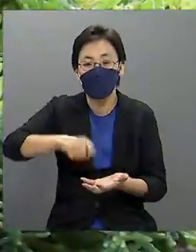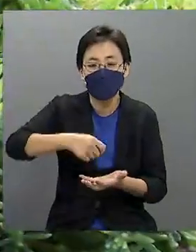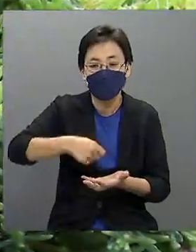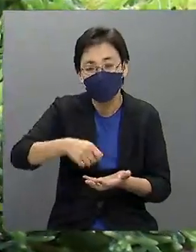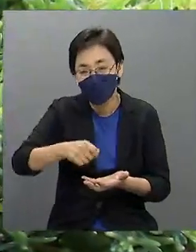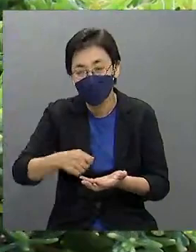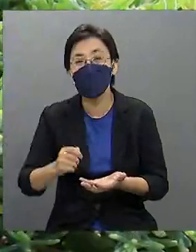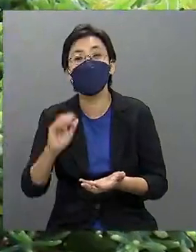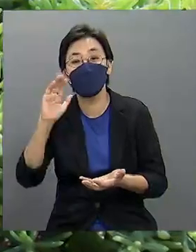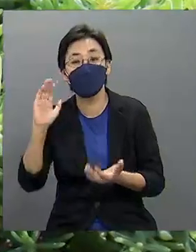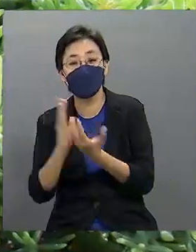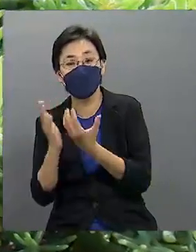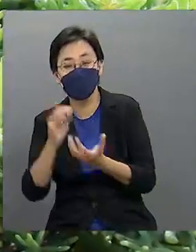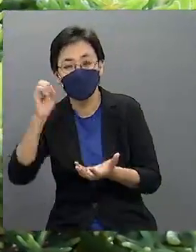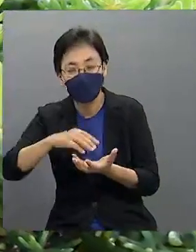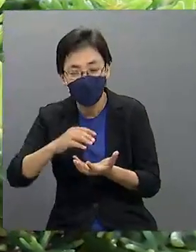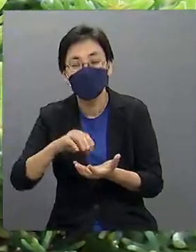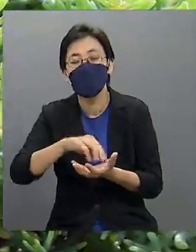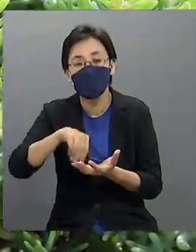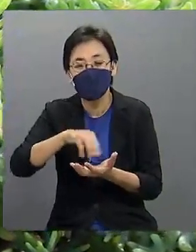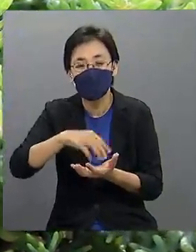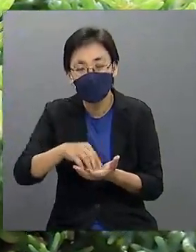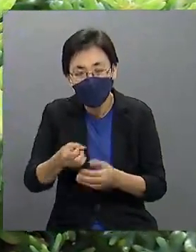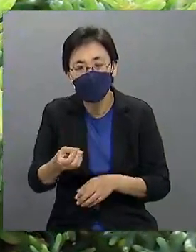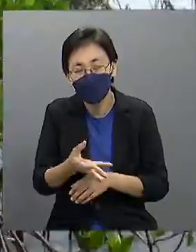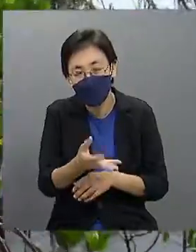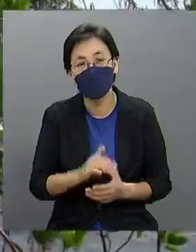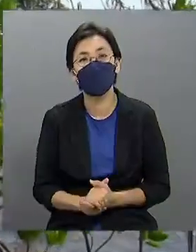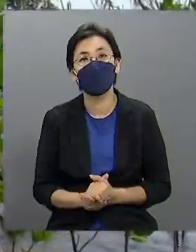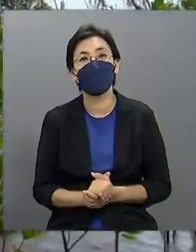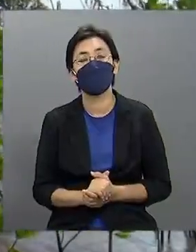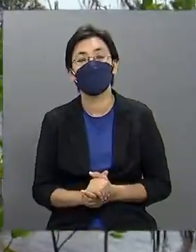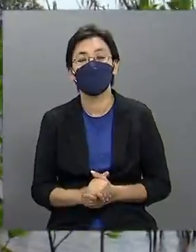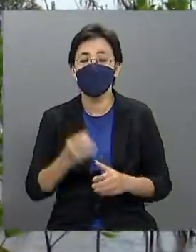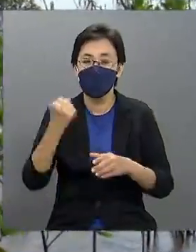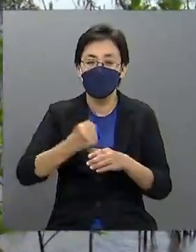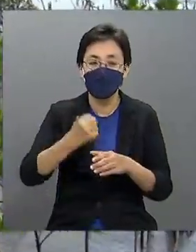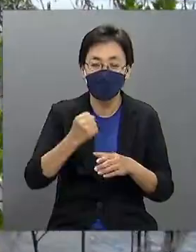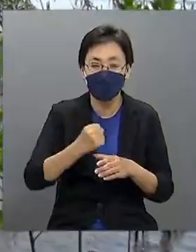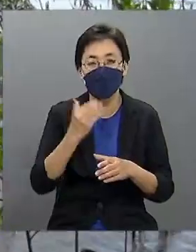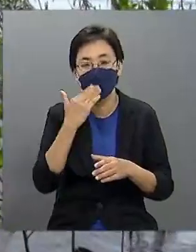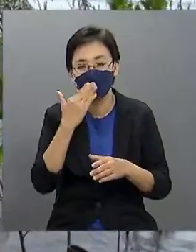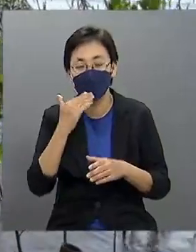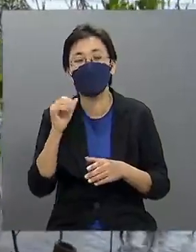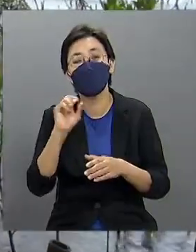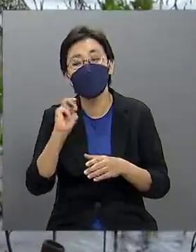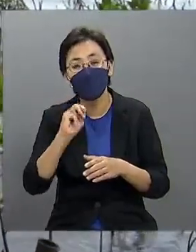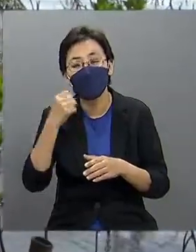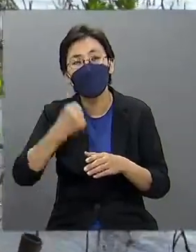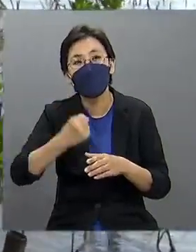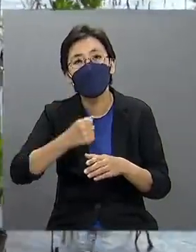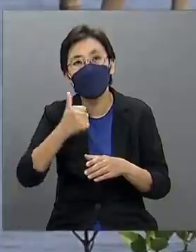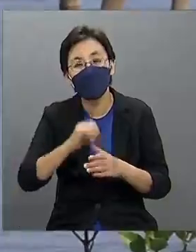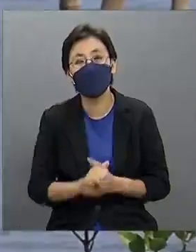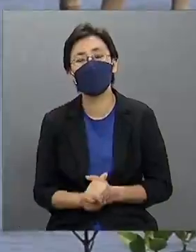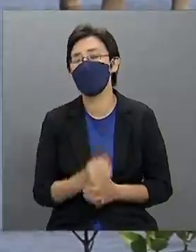มเข็มออกหน่อยลวกแล้วก็หัวกฐิราชตำน้พิกปิใส่เขาไปแล้วก็แ้มประธูแ่กล้องแล้ว